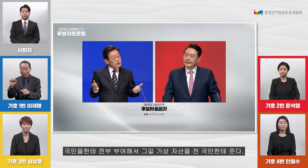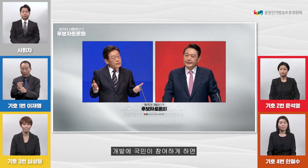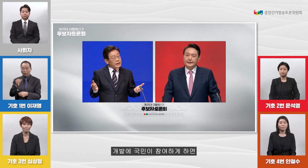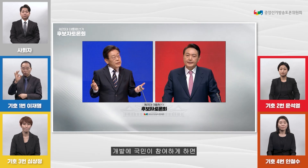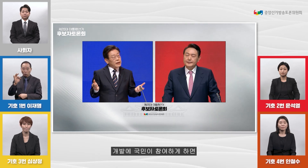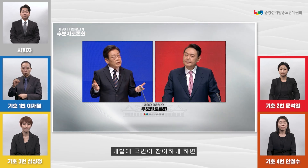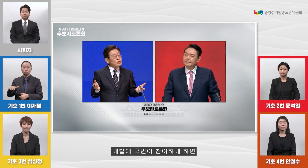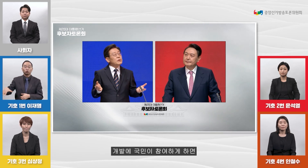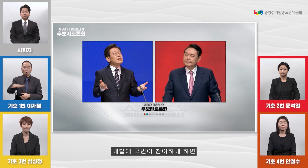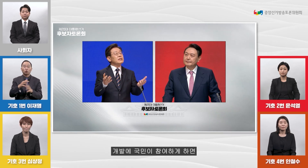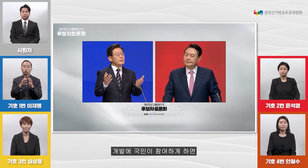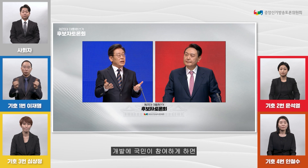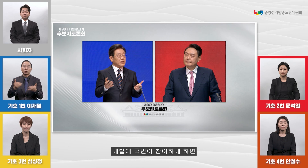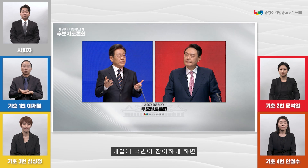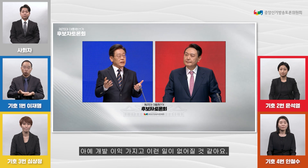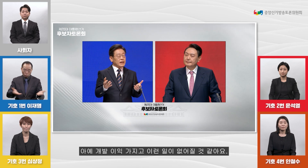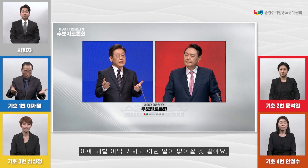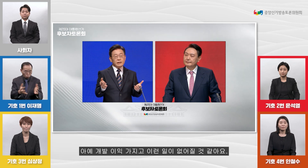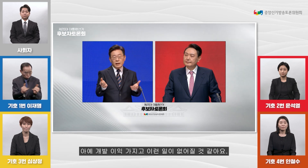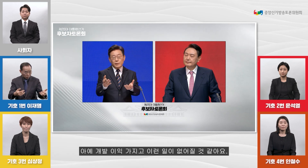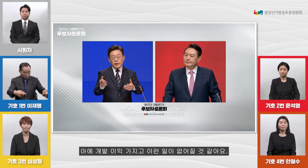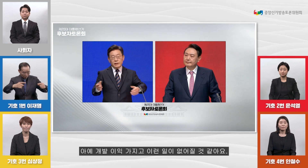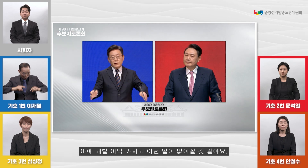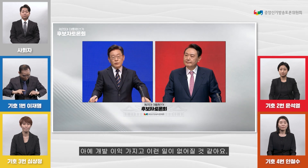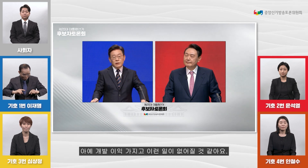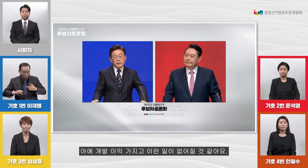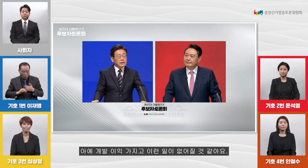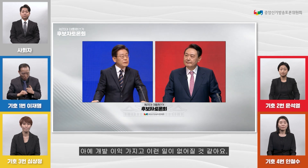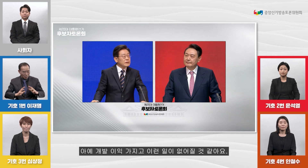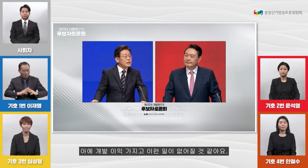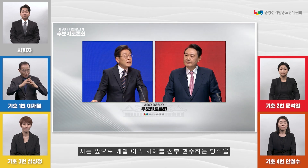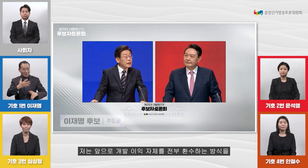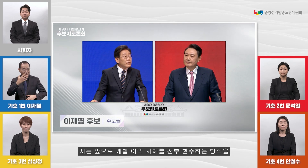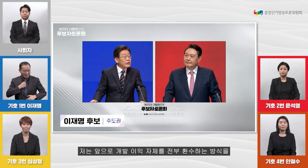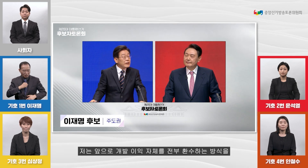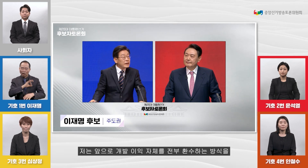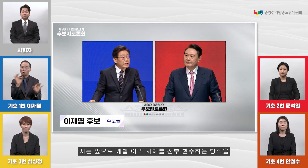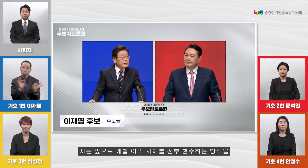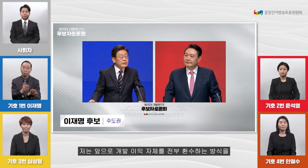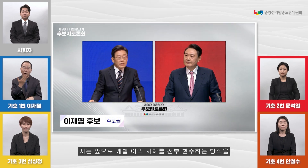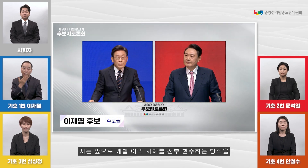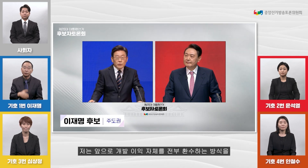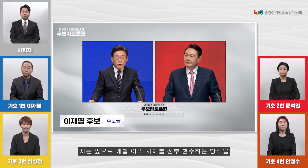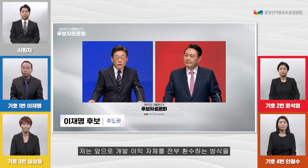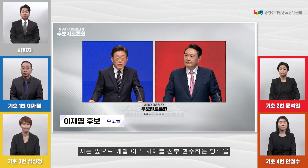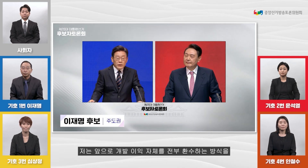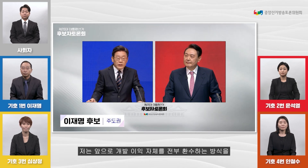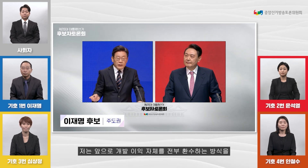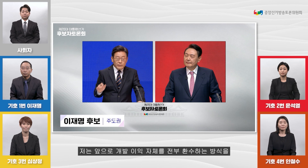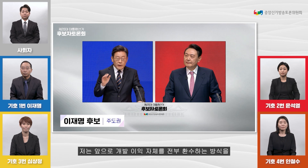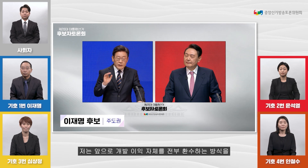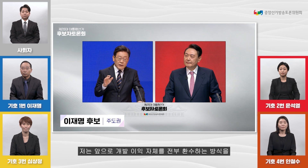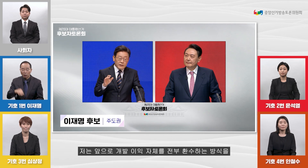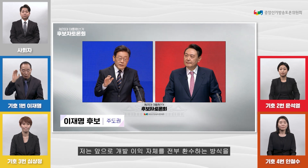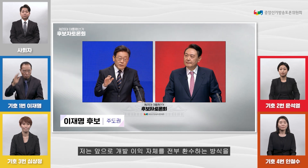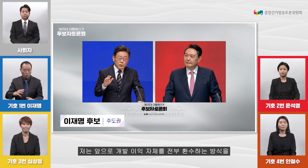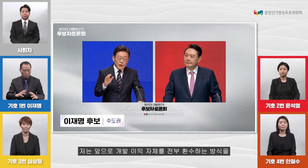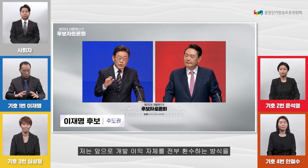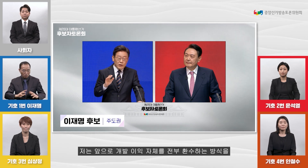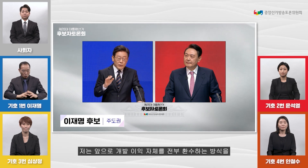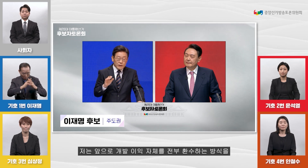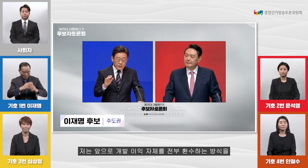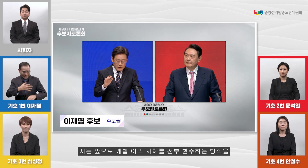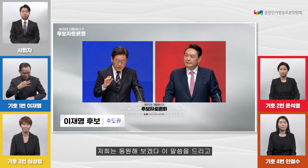국민한테 준 다음에 개발에 국민들이 참여하게 하면 아예 이런 개발 이익 가지고 이런 일이 없어질 것 같아요. 그래서 저는 앞으로 개발 이익 자체를